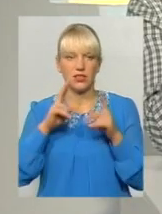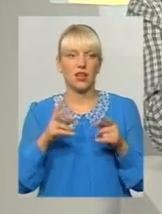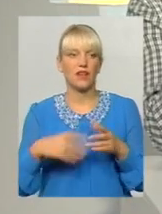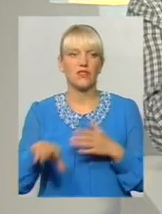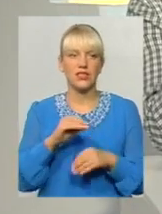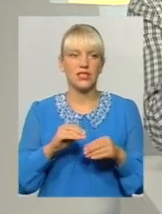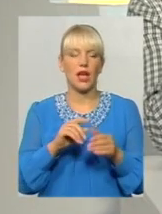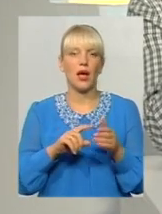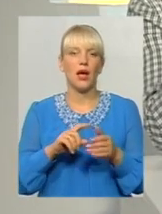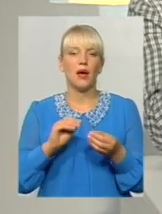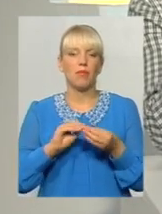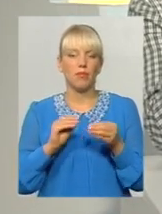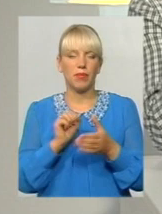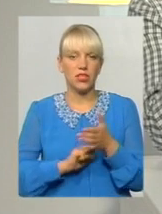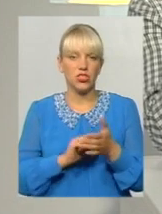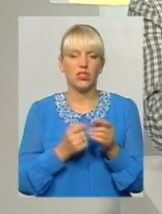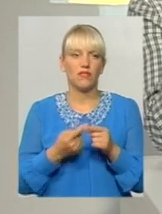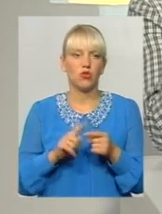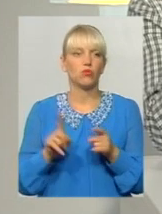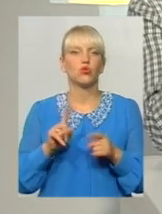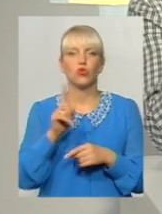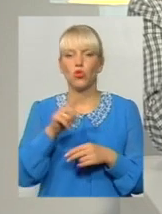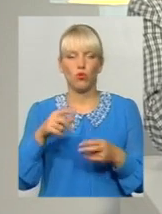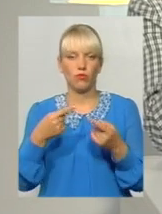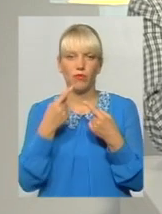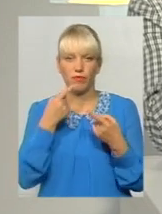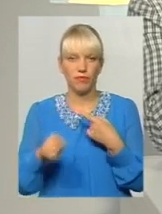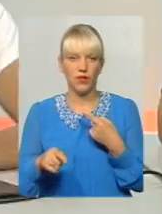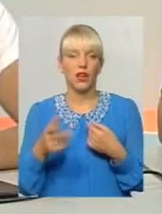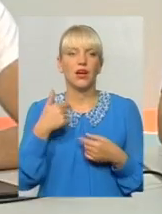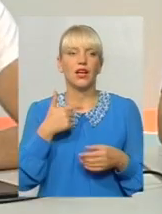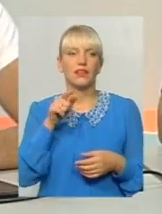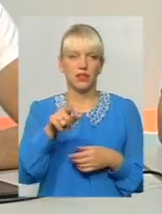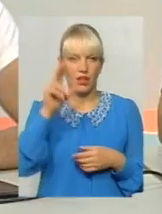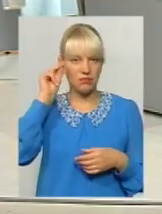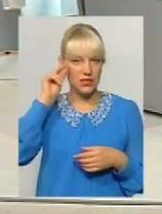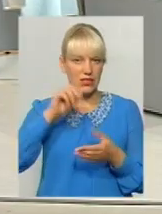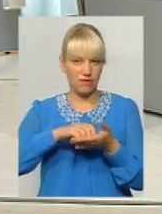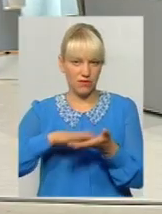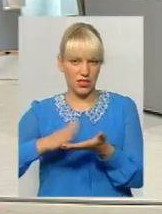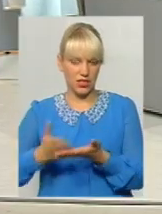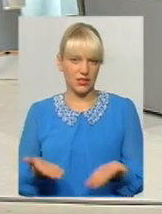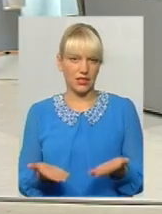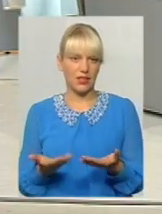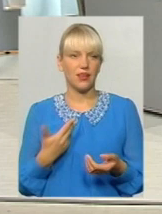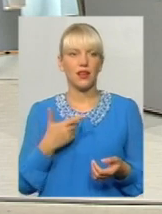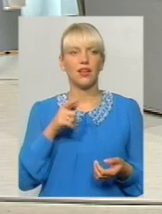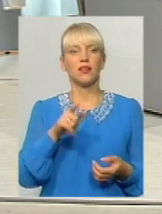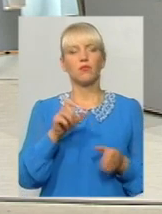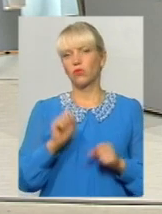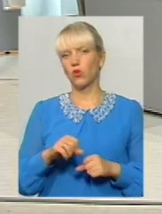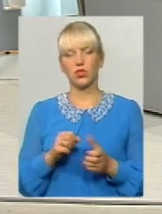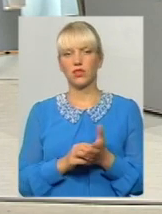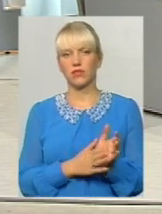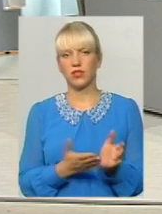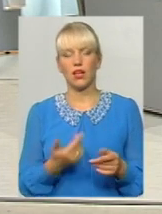що номерний знак не такий. Так, по суті. Там так і так цифри є, я думаю, знає він чи не знає латині, там є цифри. І зараз ми